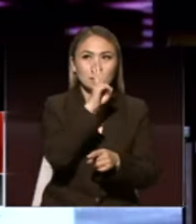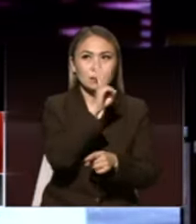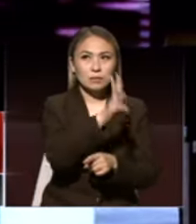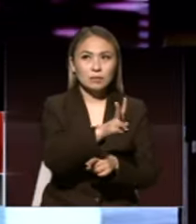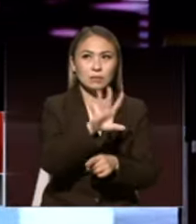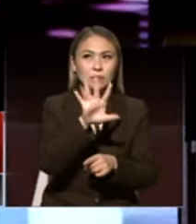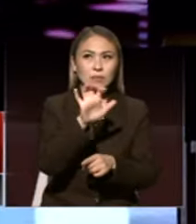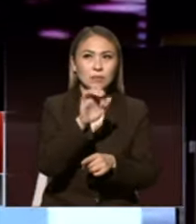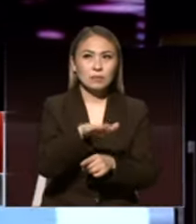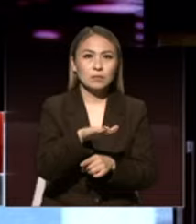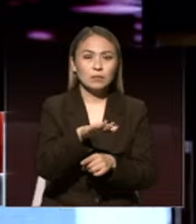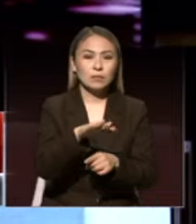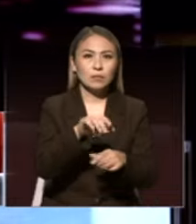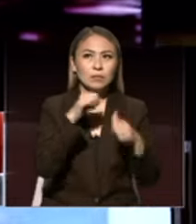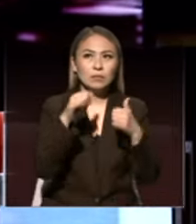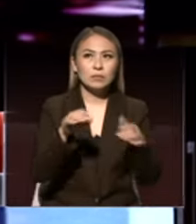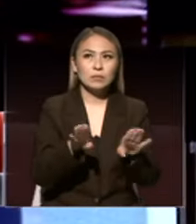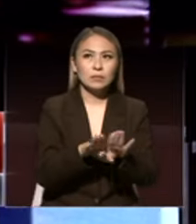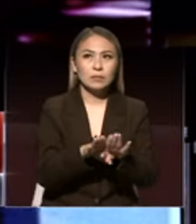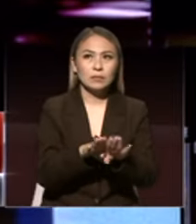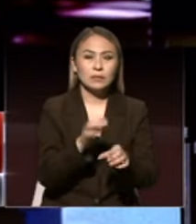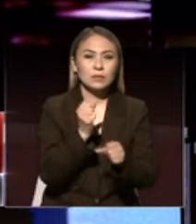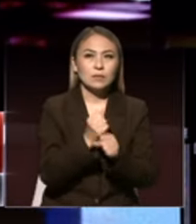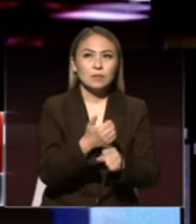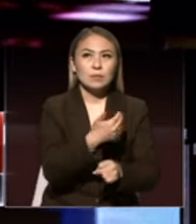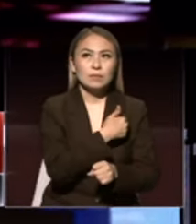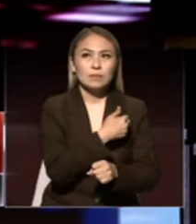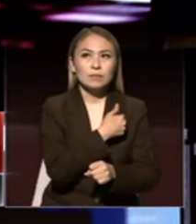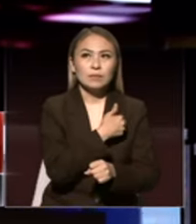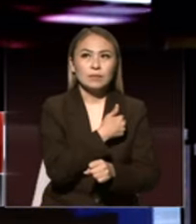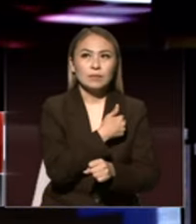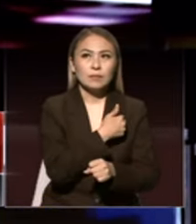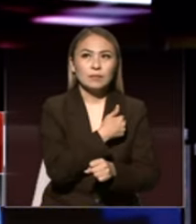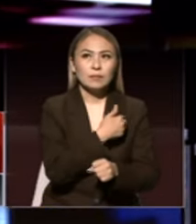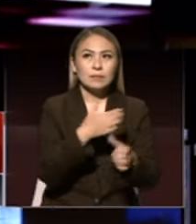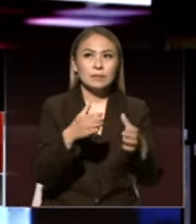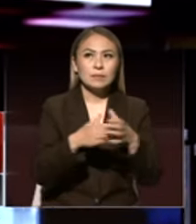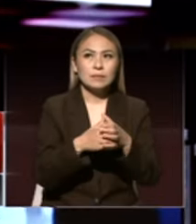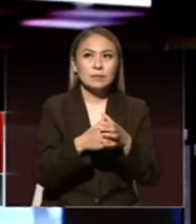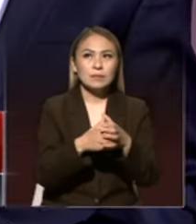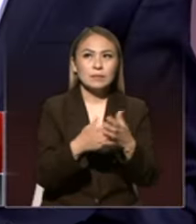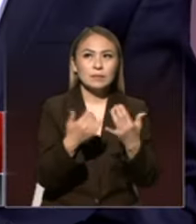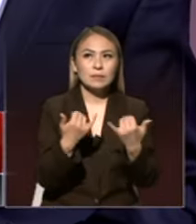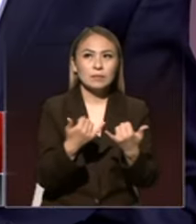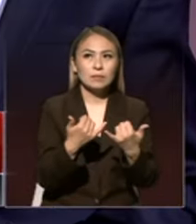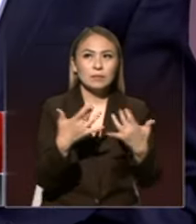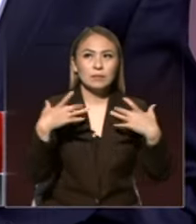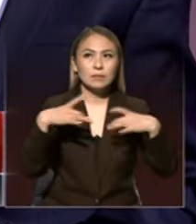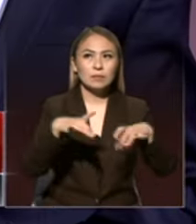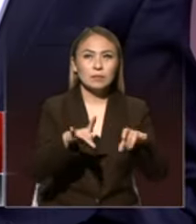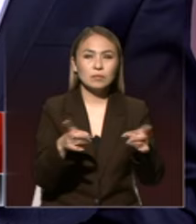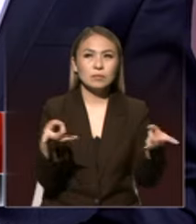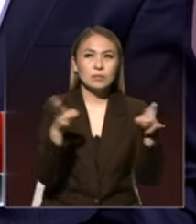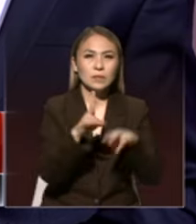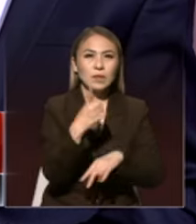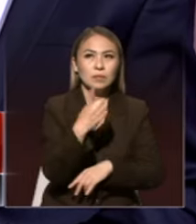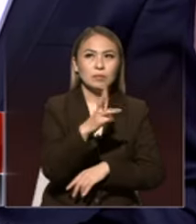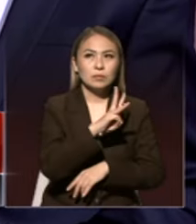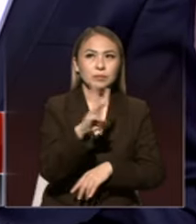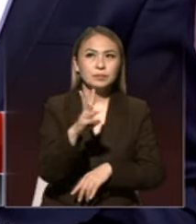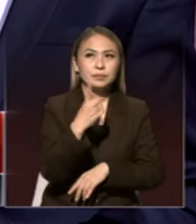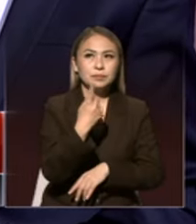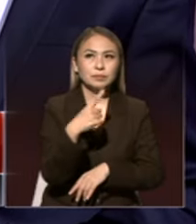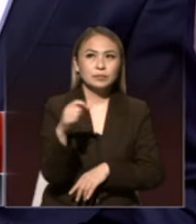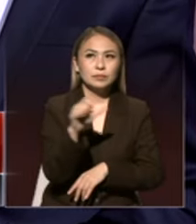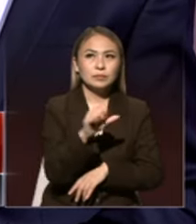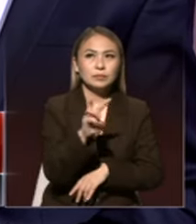500 мың теңгеге соғым, сондай қылып сегім келеді да. Сол себептен мен жаңағындай шаруа істеуім керек. Содан кейін менде жаңа тракторым қалды ғой. Сіз айтпақшы, 1,5 миллион